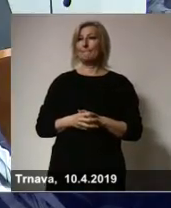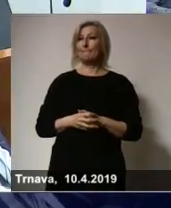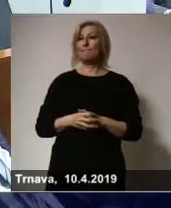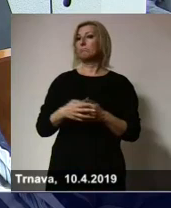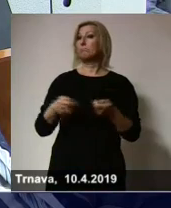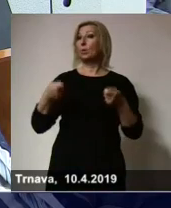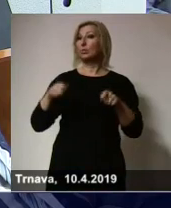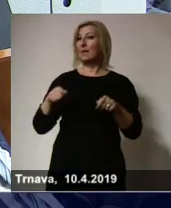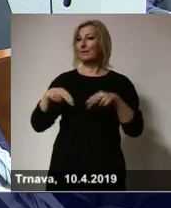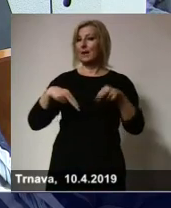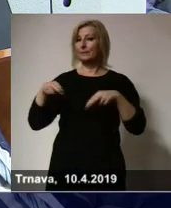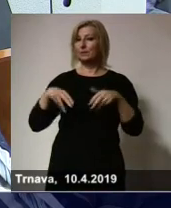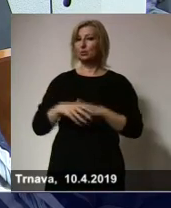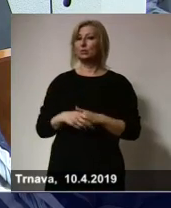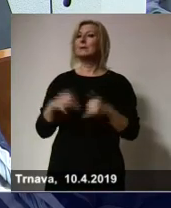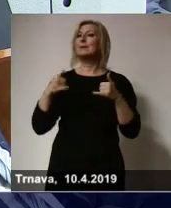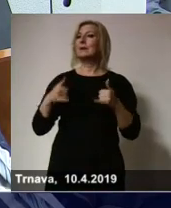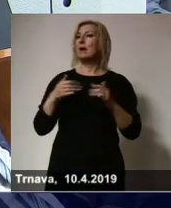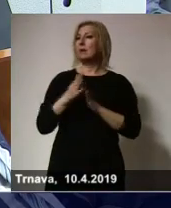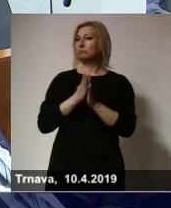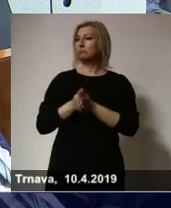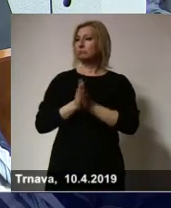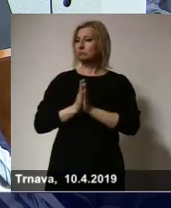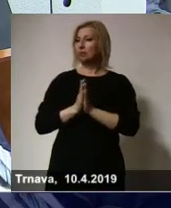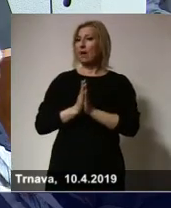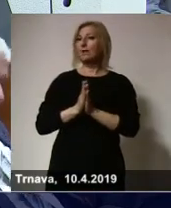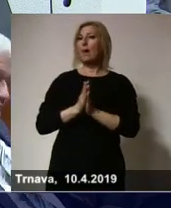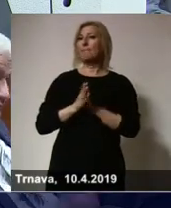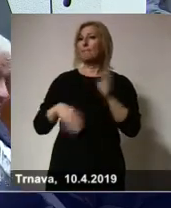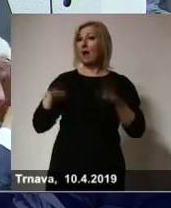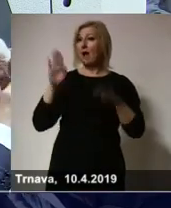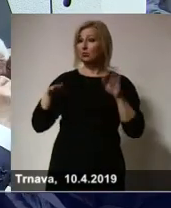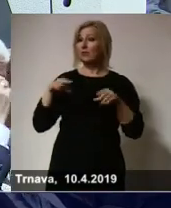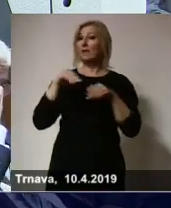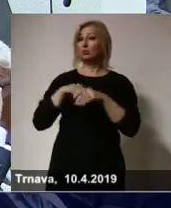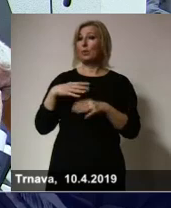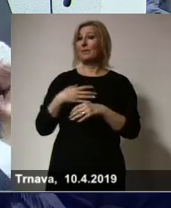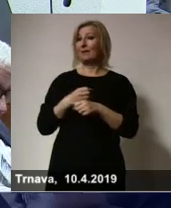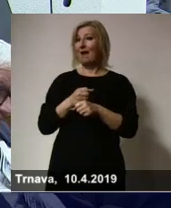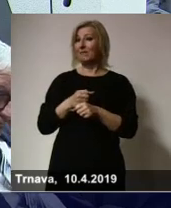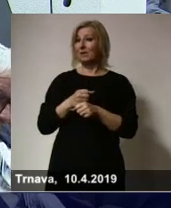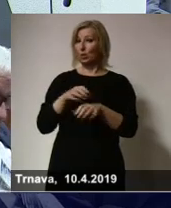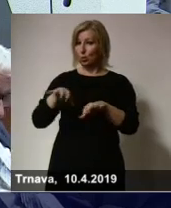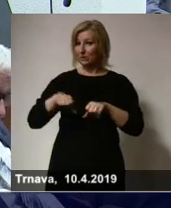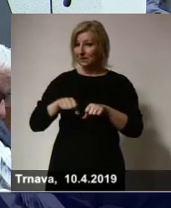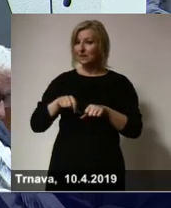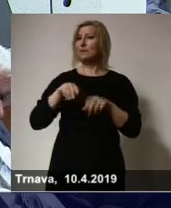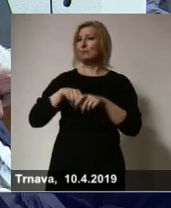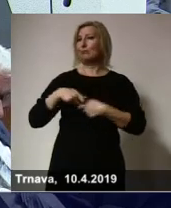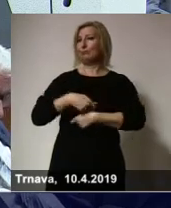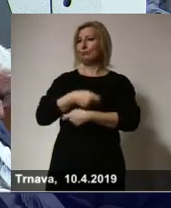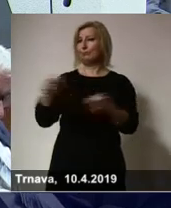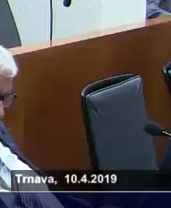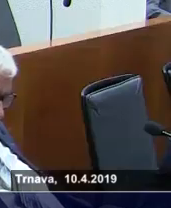Uzatváram rozpravu a dovolím si vás požiadať o hlasovanie o návrhu uznesenia tak, ako ho máte predložený v plnom znení.